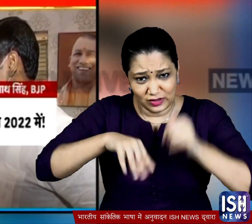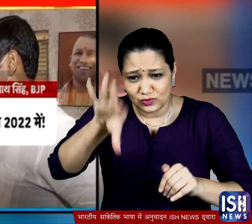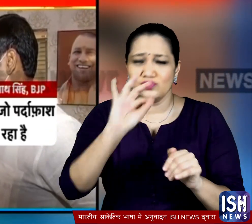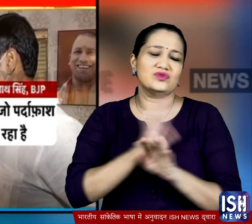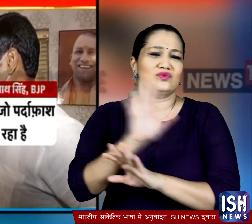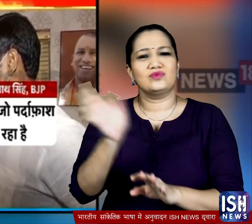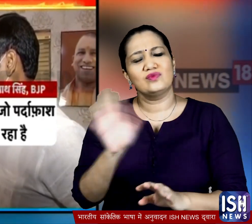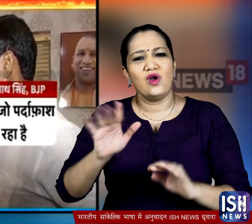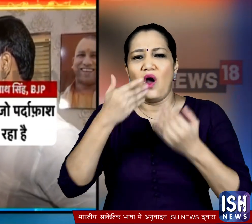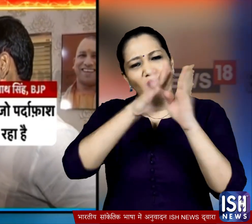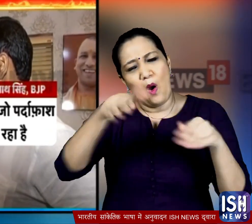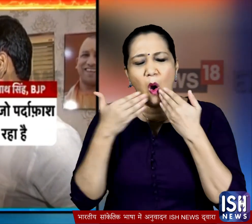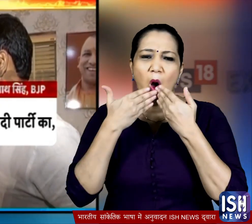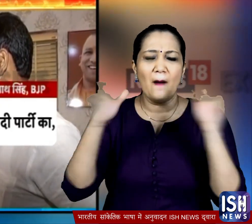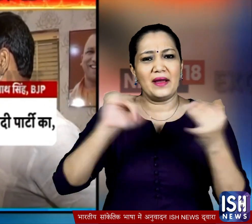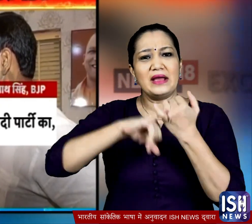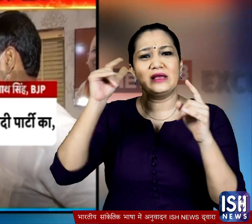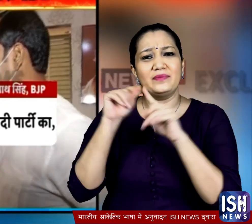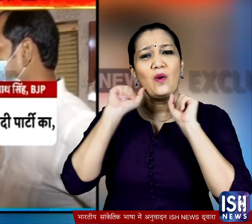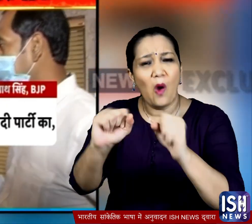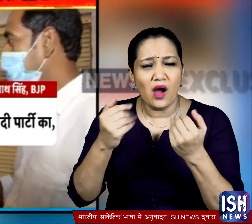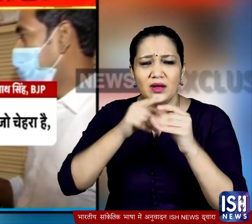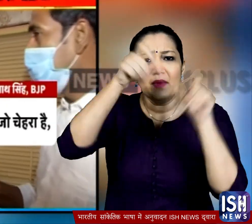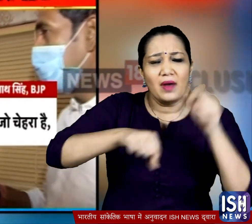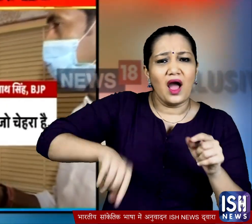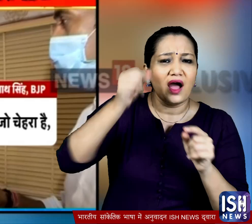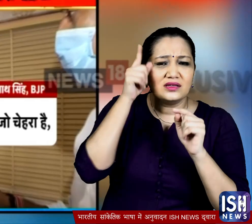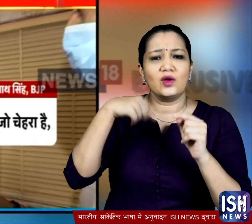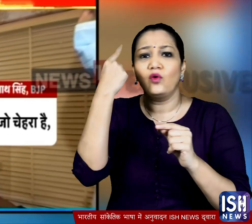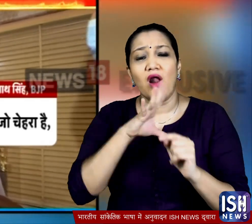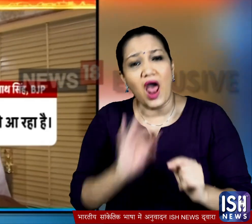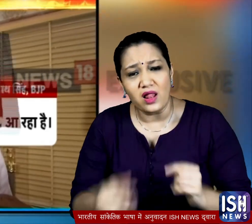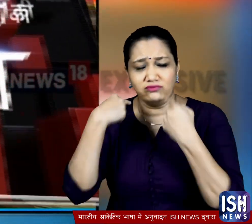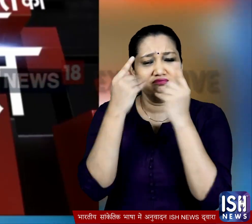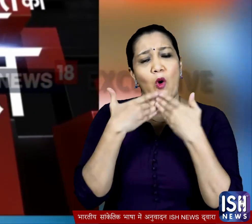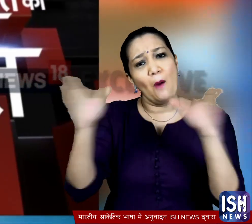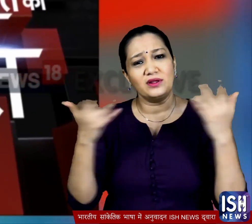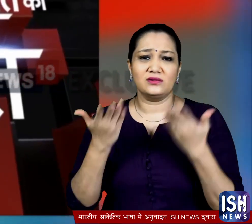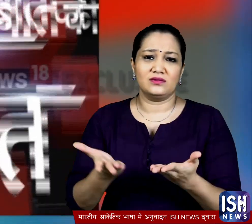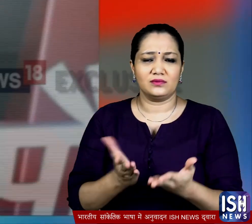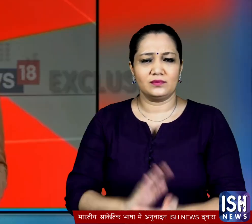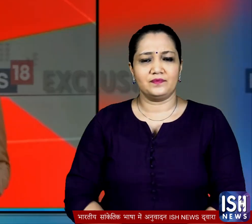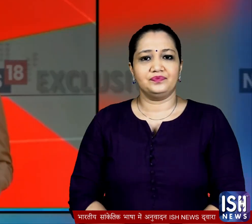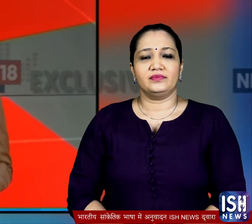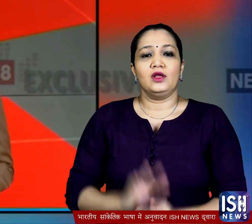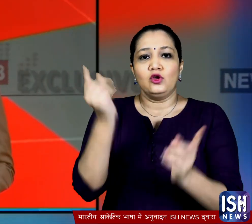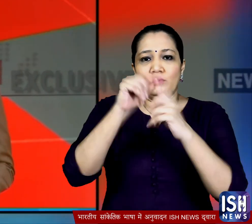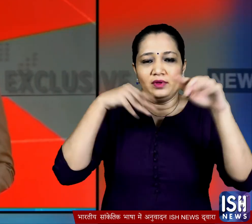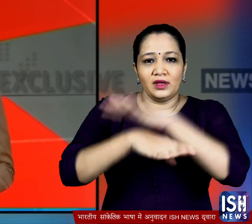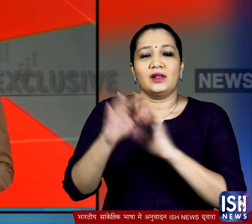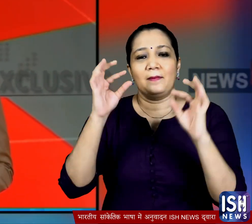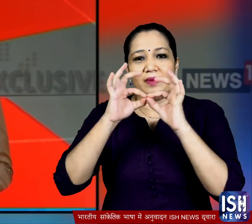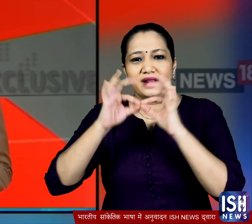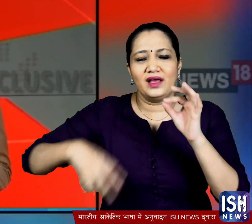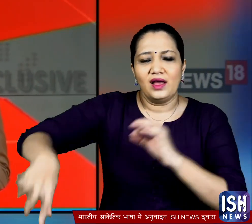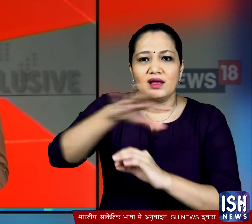में। आपका जो पर्दाफाश हो रहा है समाजवादी पार्टी का, ये सही जो चेहरा है वो सामने आ रहा है। उत्तर प्रदेश के बलिया में मंत्री